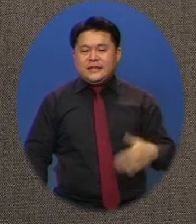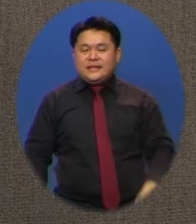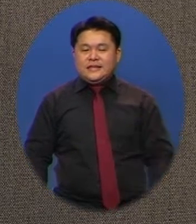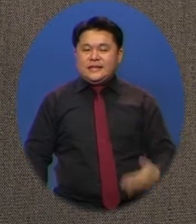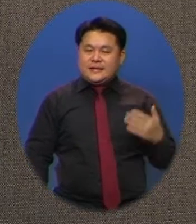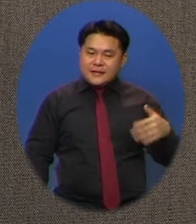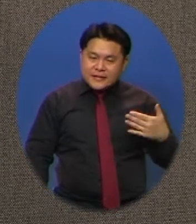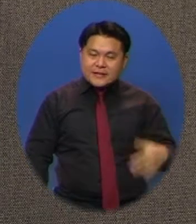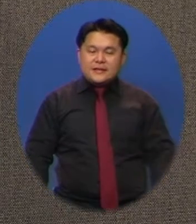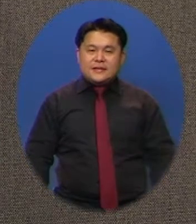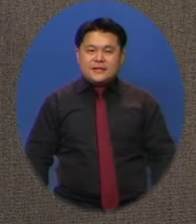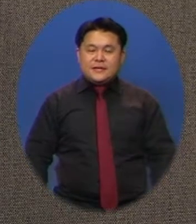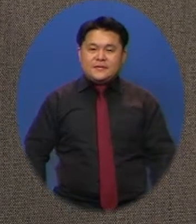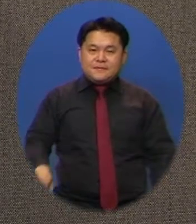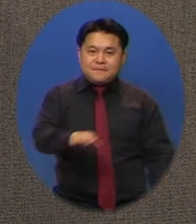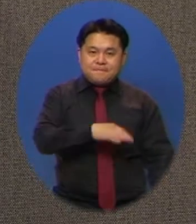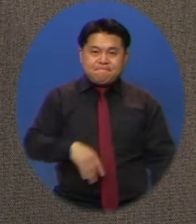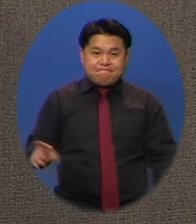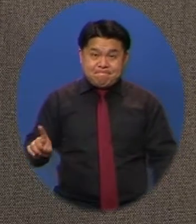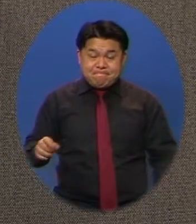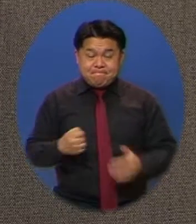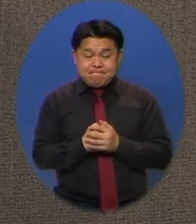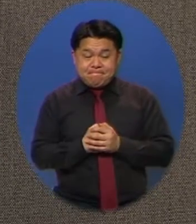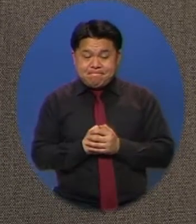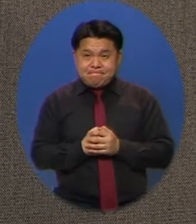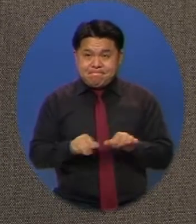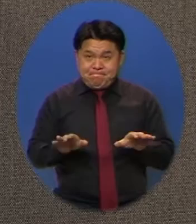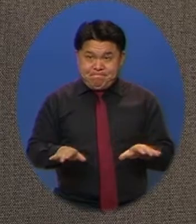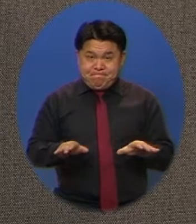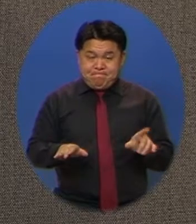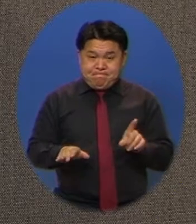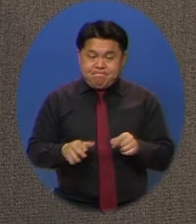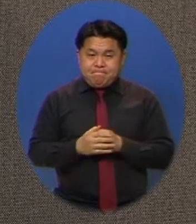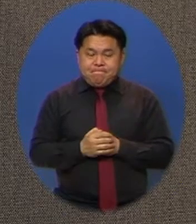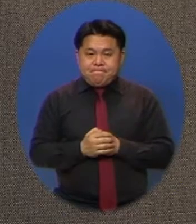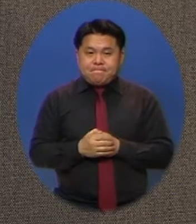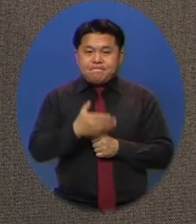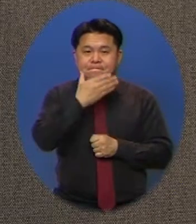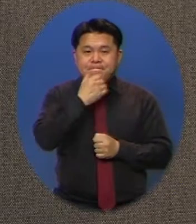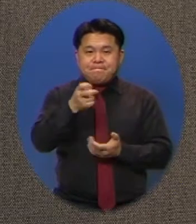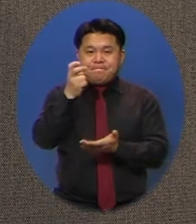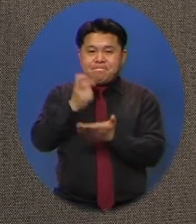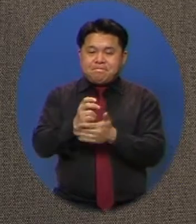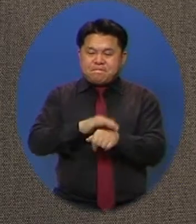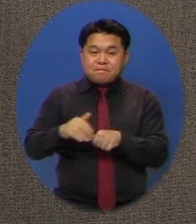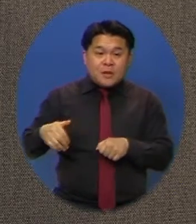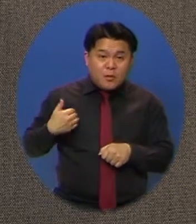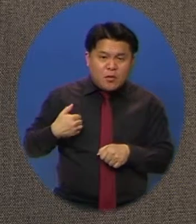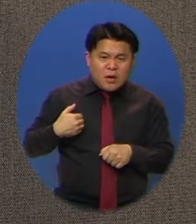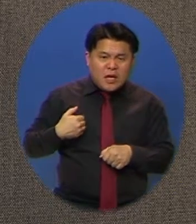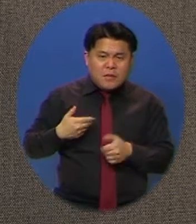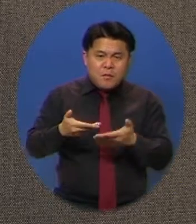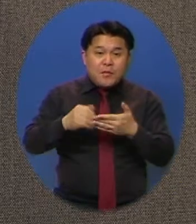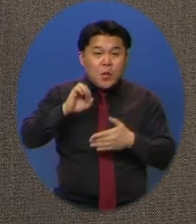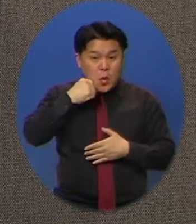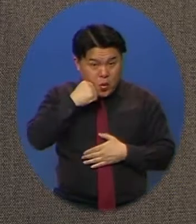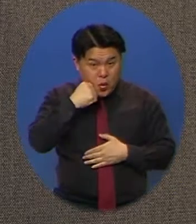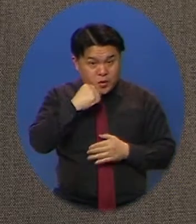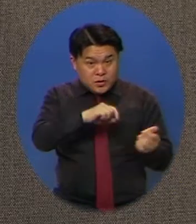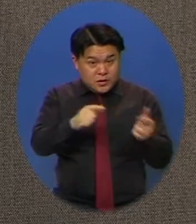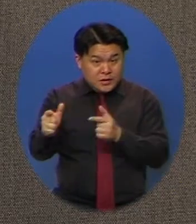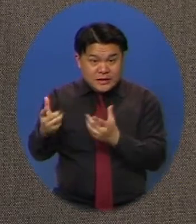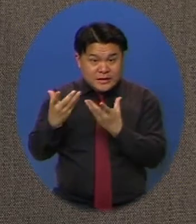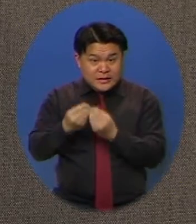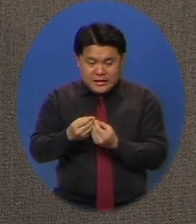제공되지는 못하고 있습니다. 그래서 저희들은 금년도에는 복지 제도를 몰라서 못 받는 그런